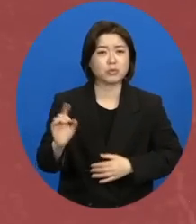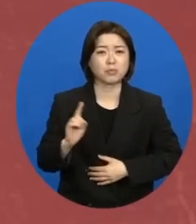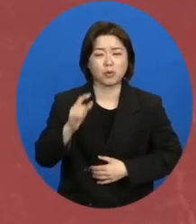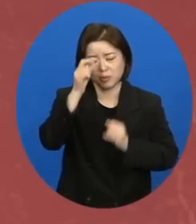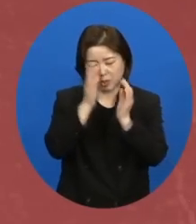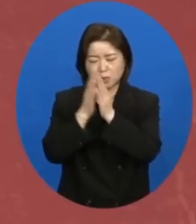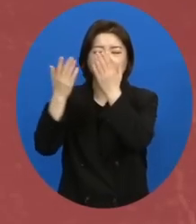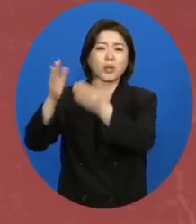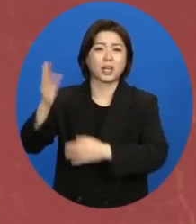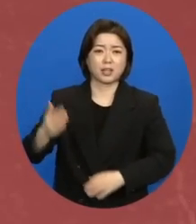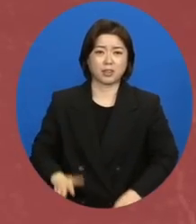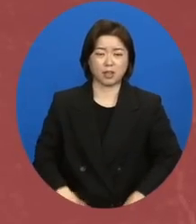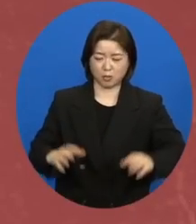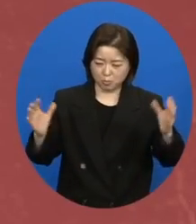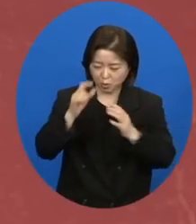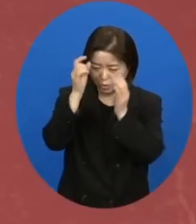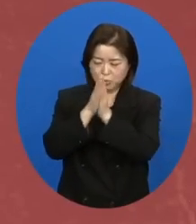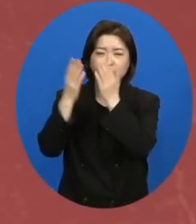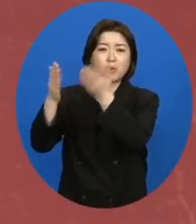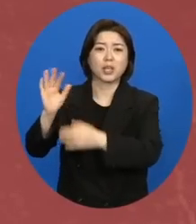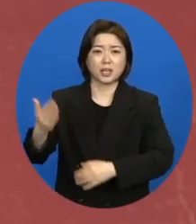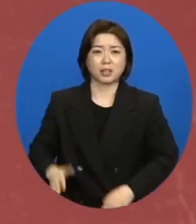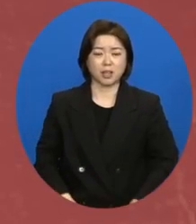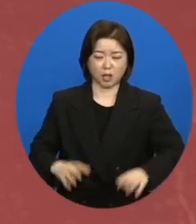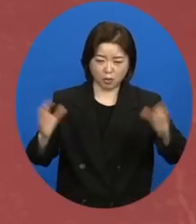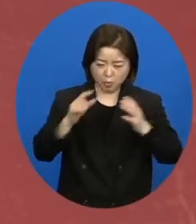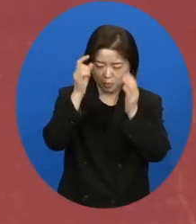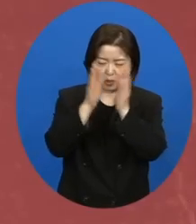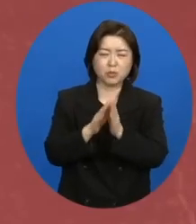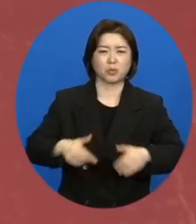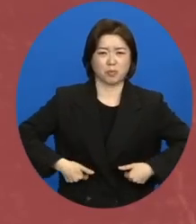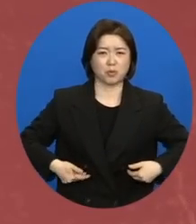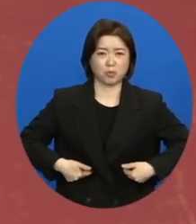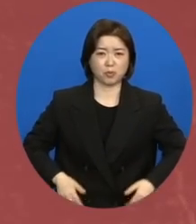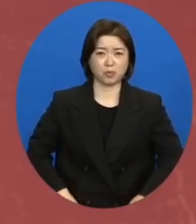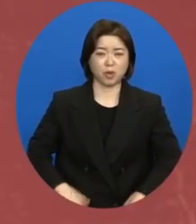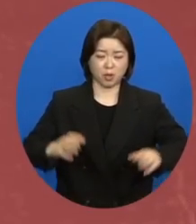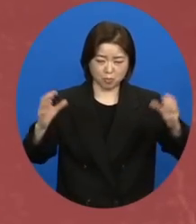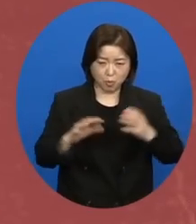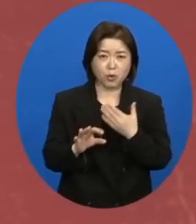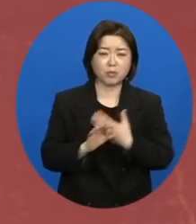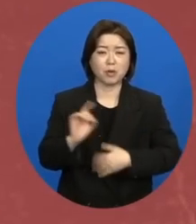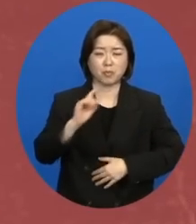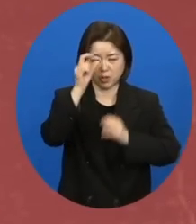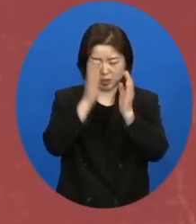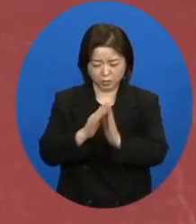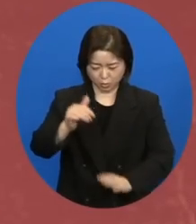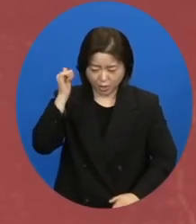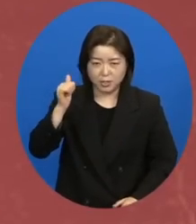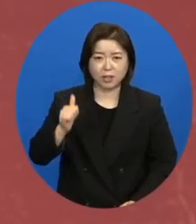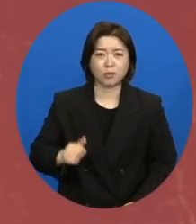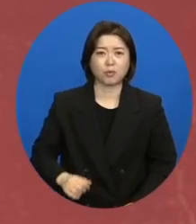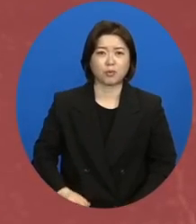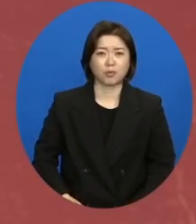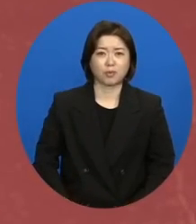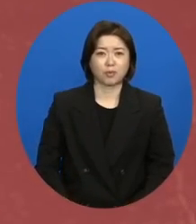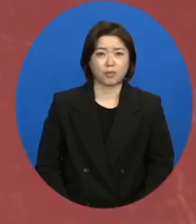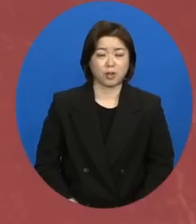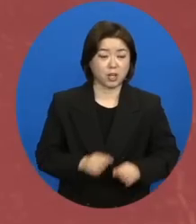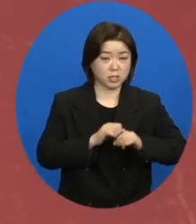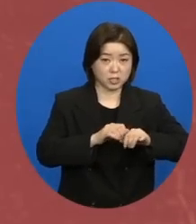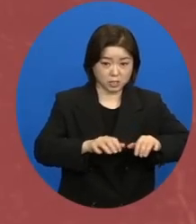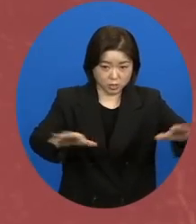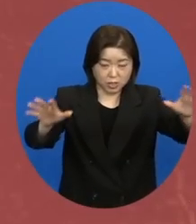거예요. 모여서 기도할 때라는 거야. 모이면 기도할 때라는 거예요. 모이면 기도하자고 하는 거예요. 그리고